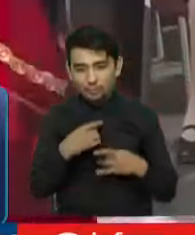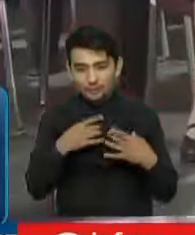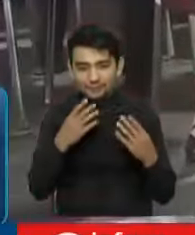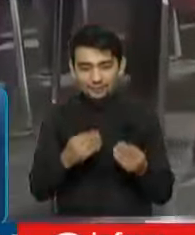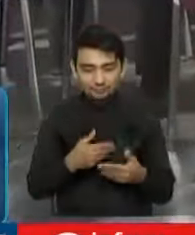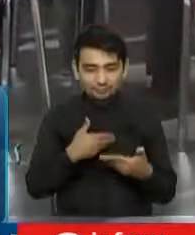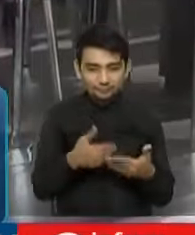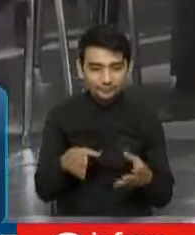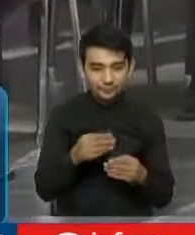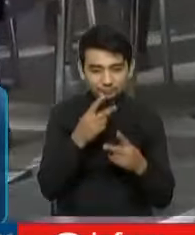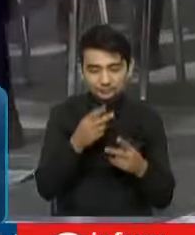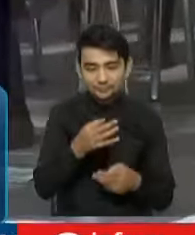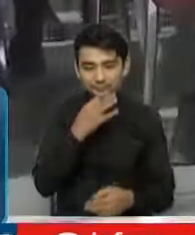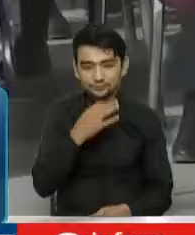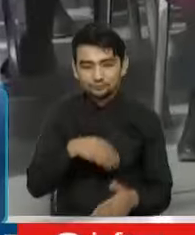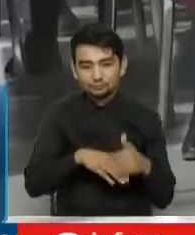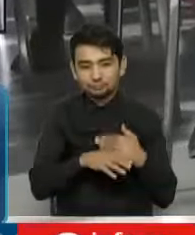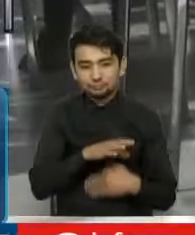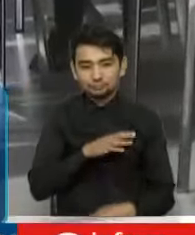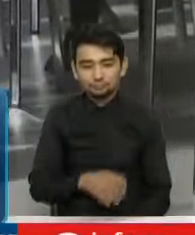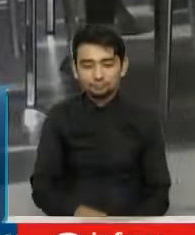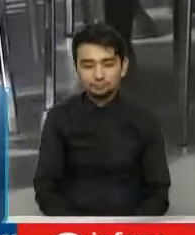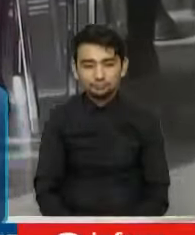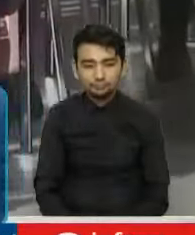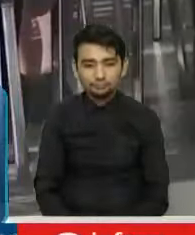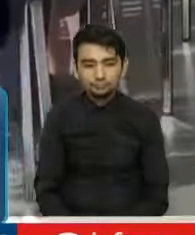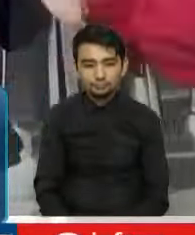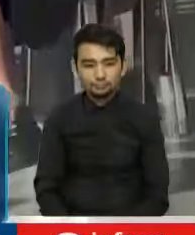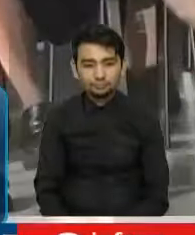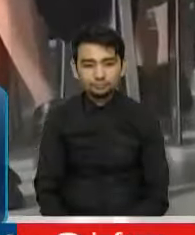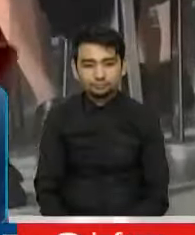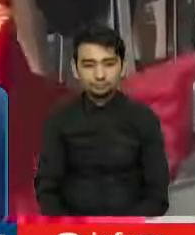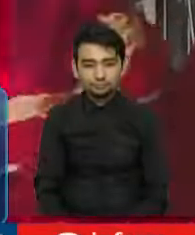тарқасты. Махаббат Нұржанқызы, Информбюро, Маңғыстау облысы.